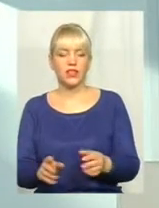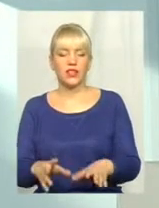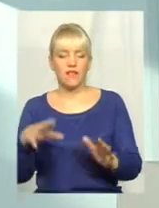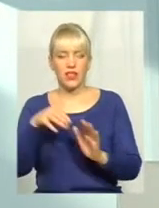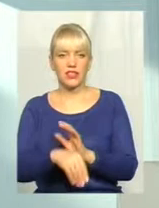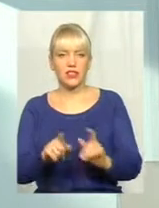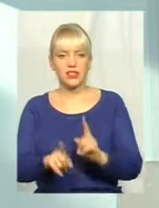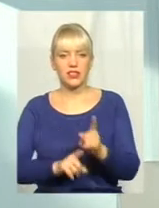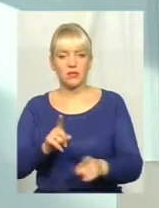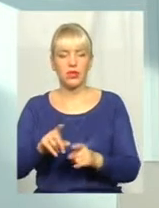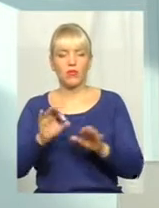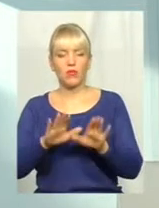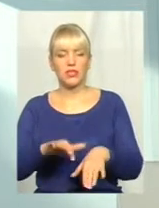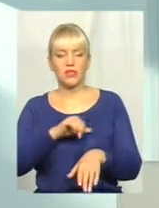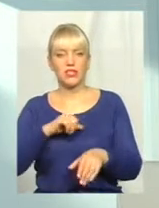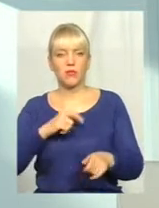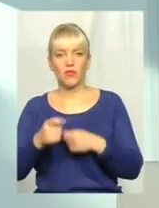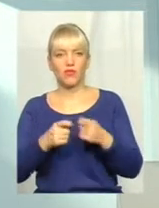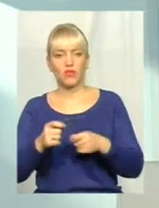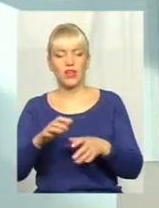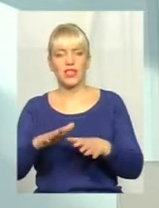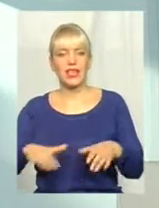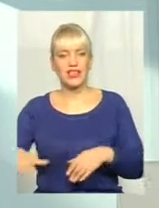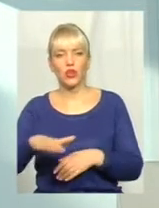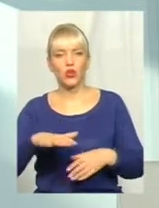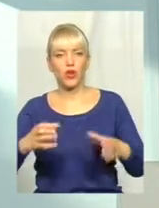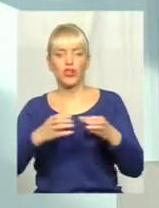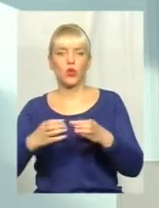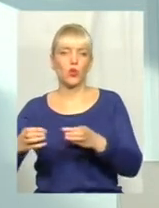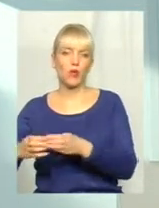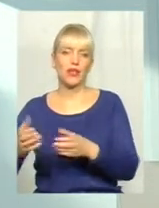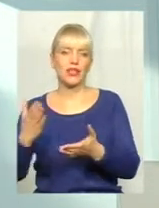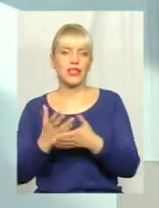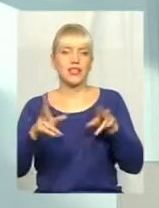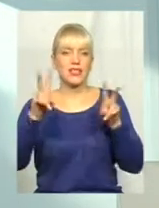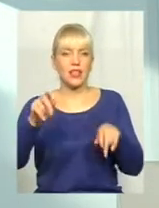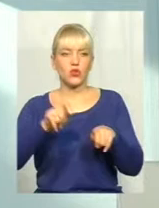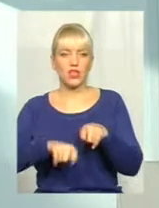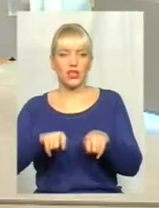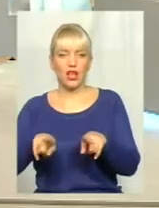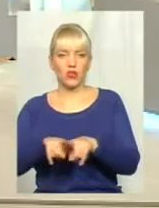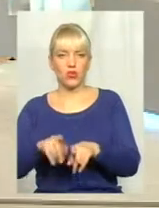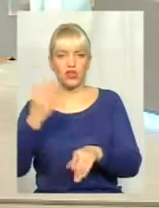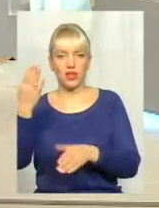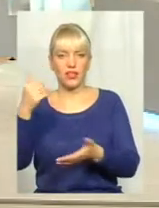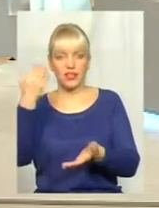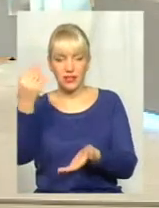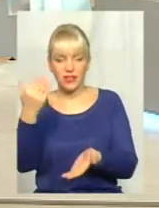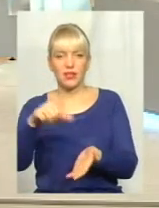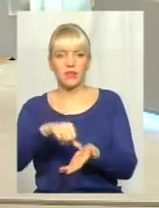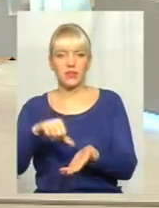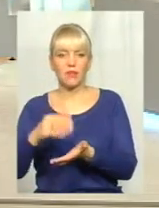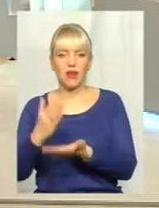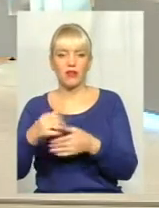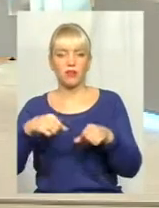закон України про місцеве самоврядування, і тергромади мають статус інспекторів, також їхні представники. Вони мають право